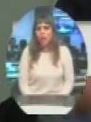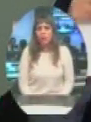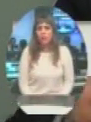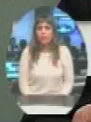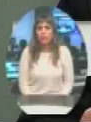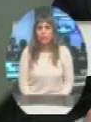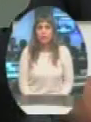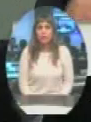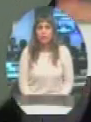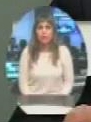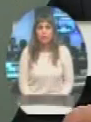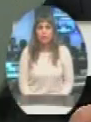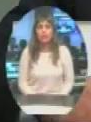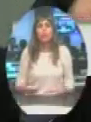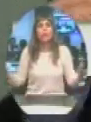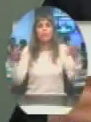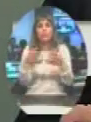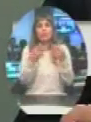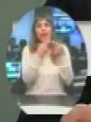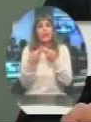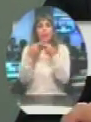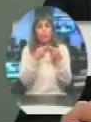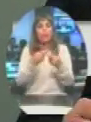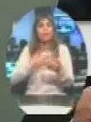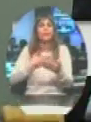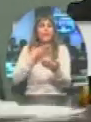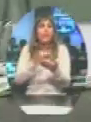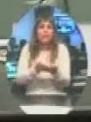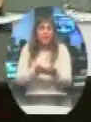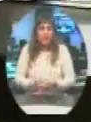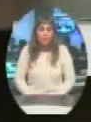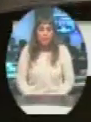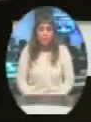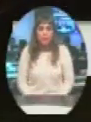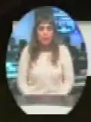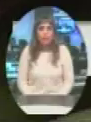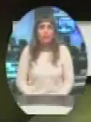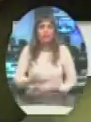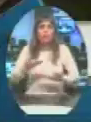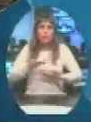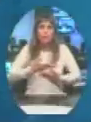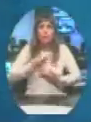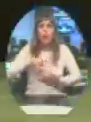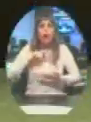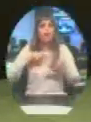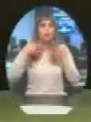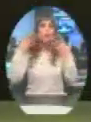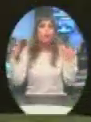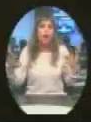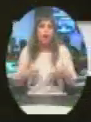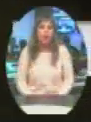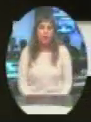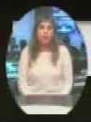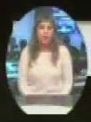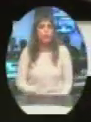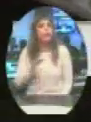זה קבוצה, זה ארגון, זה מתנדבים שלקחו על עצמם אחריות מאוד גדולה.